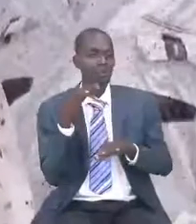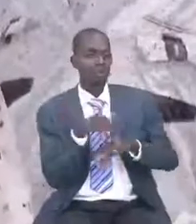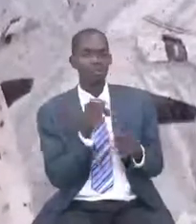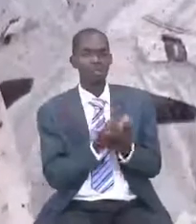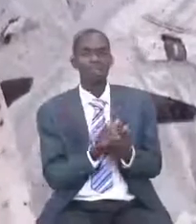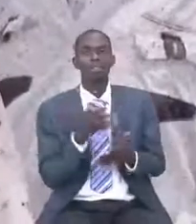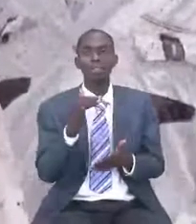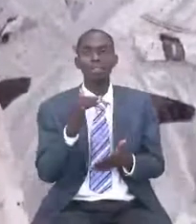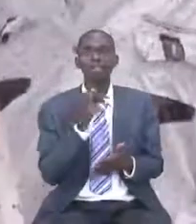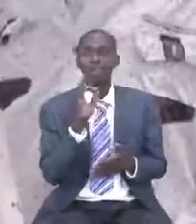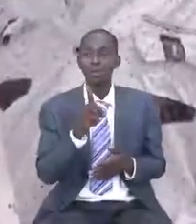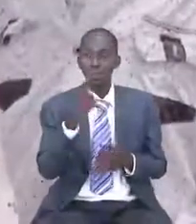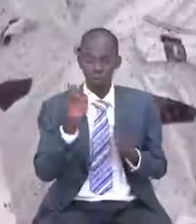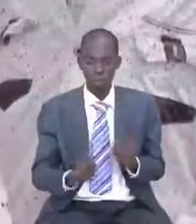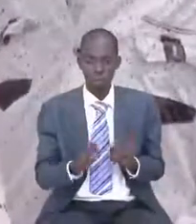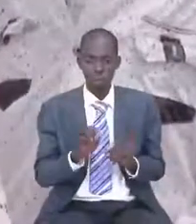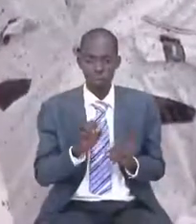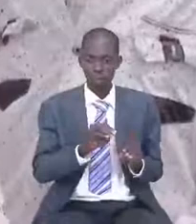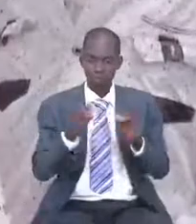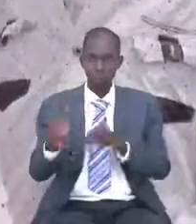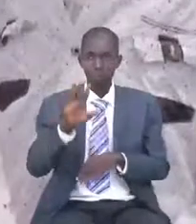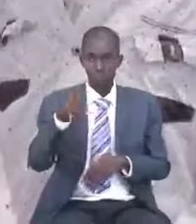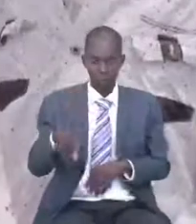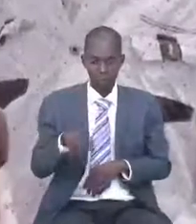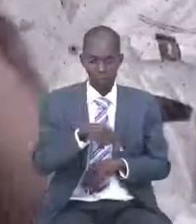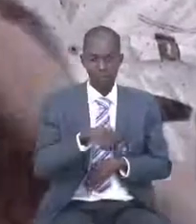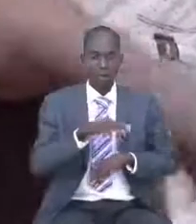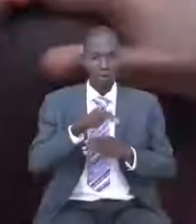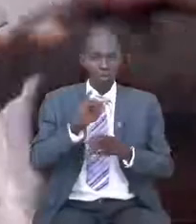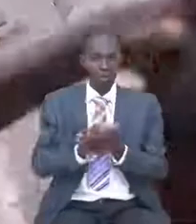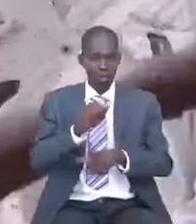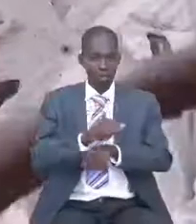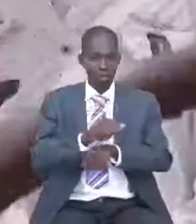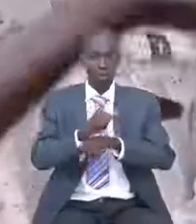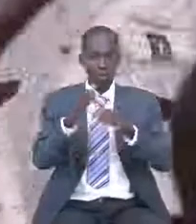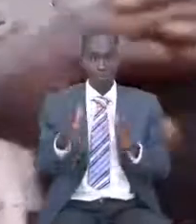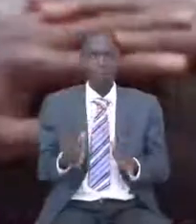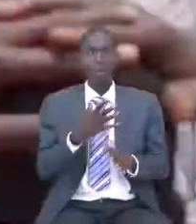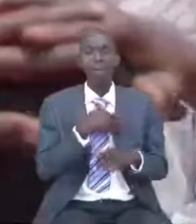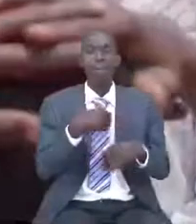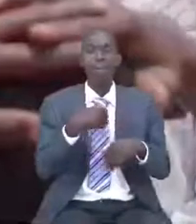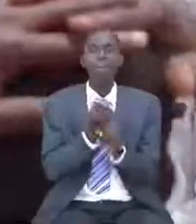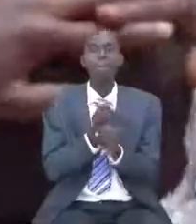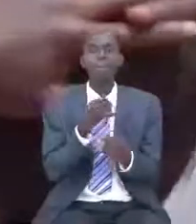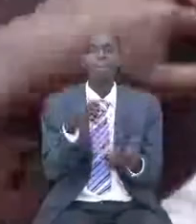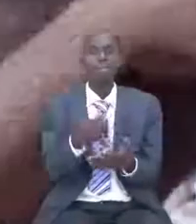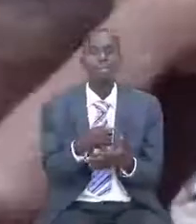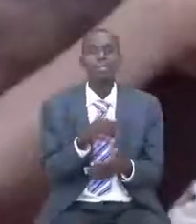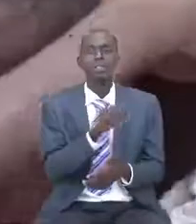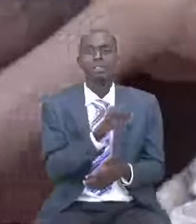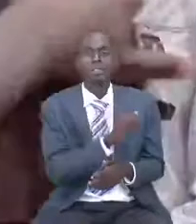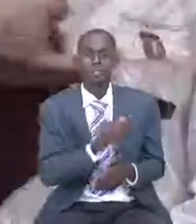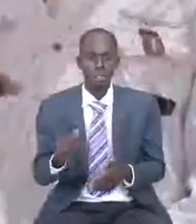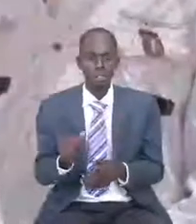Oui, il y a des pieds d'achoppement. Il y a un pied où tu peux placer ton pied sur ce pied d'achoppement